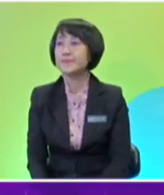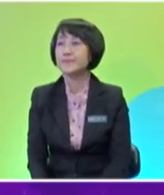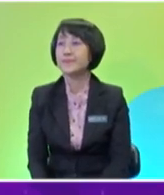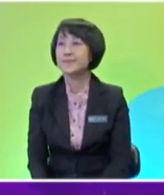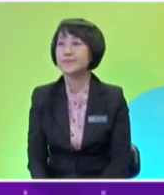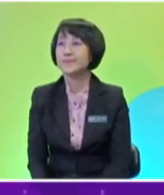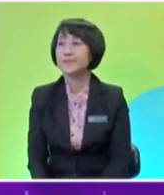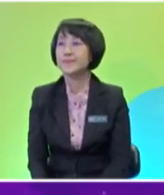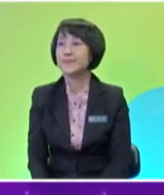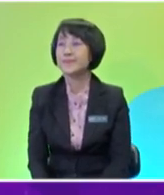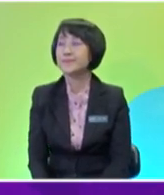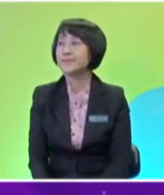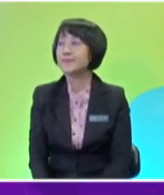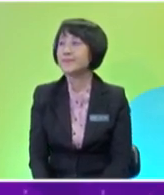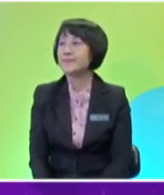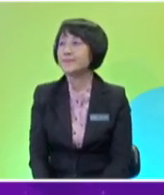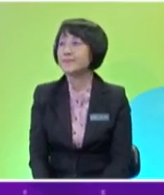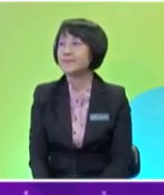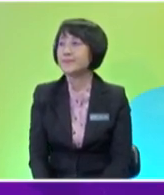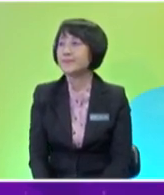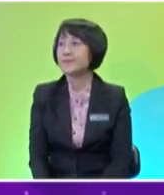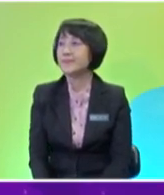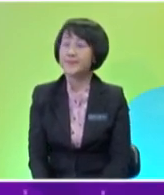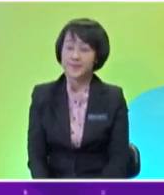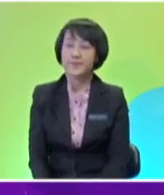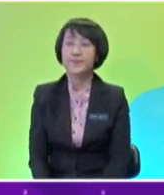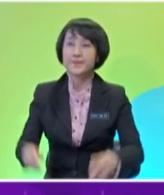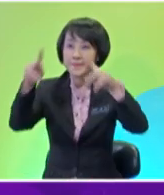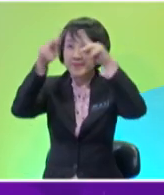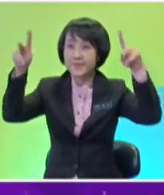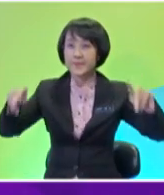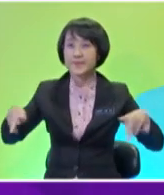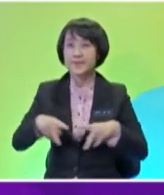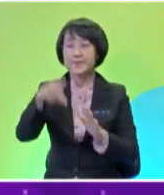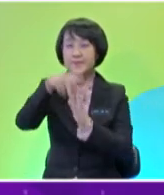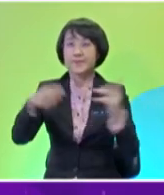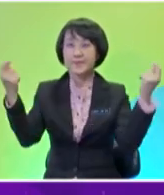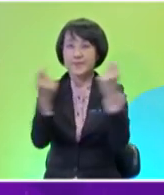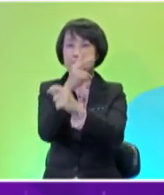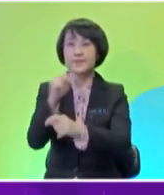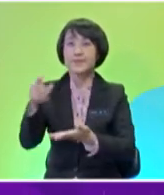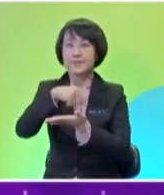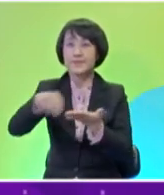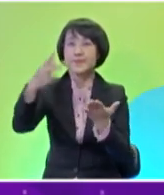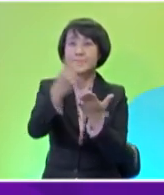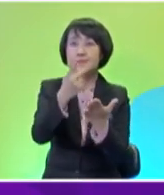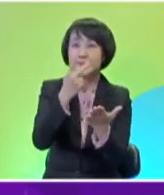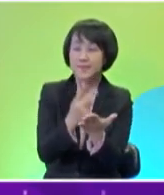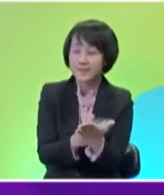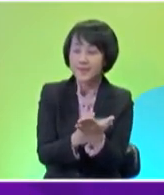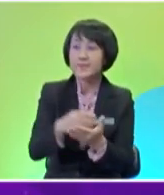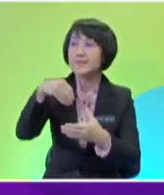posting ini poster pertandingan menulis karangan sempurna karnival kerja ya di Escape Cemerlang